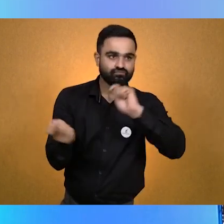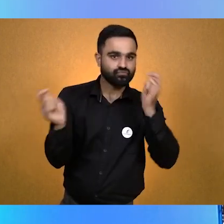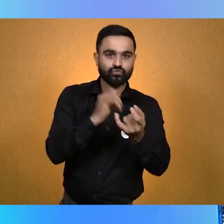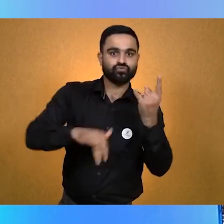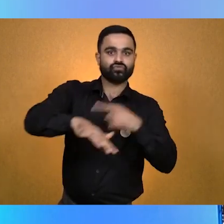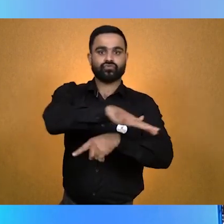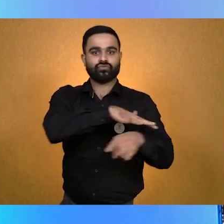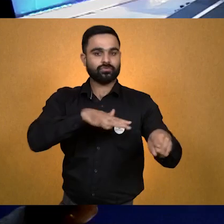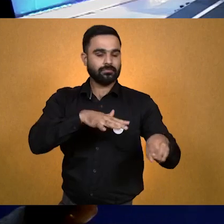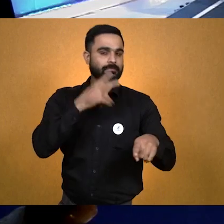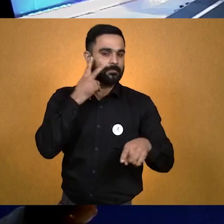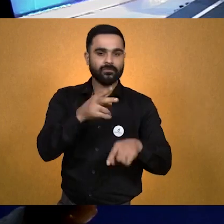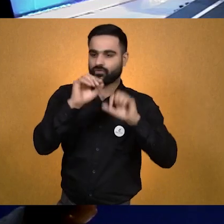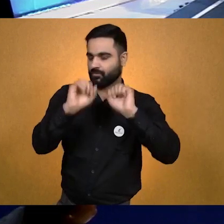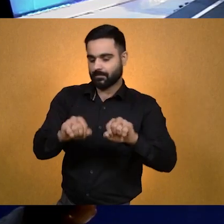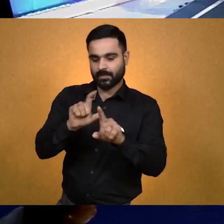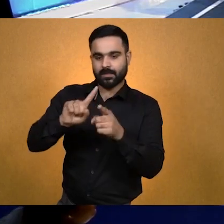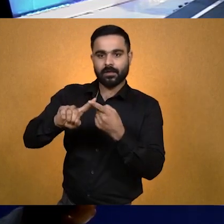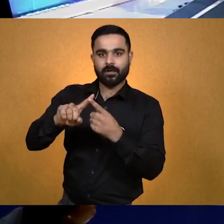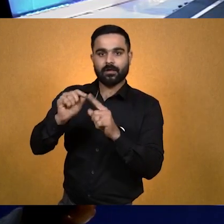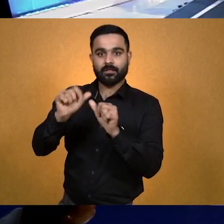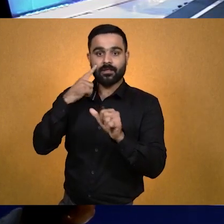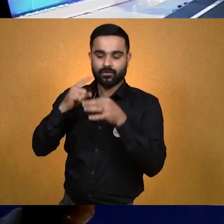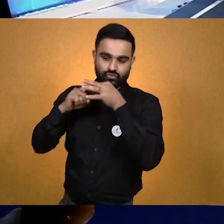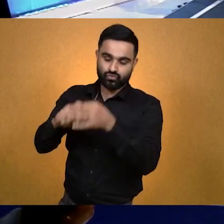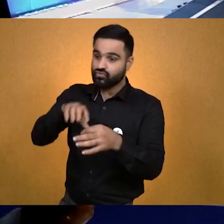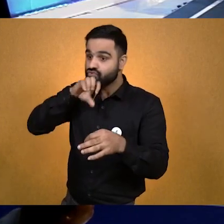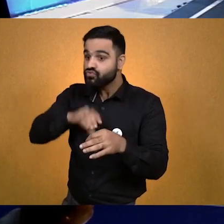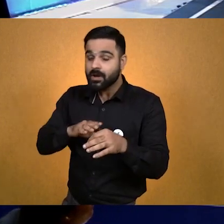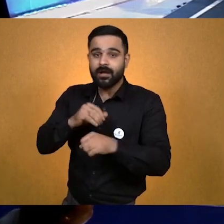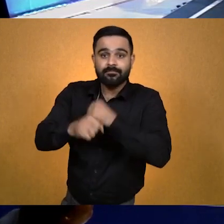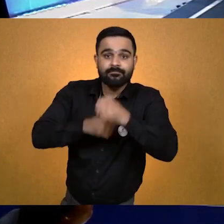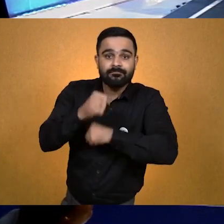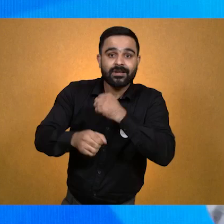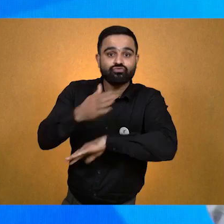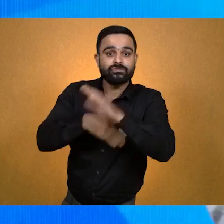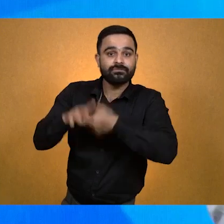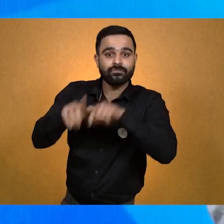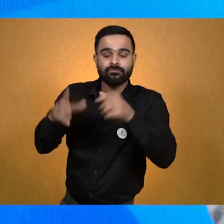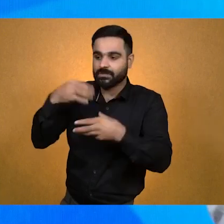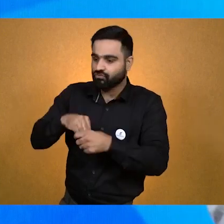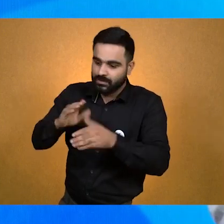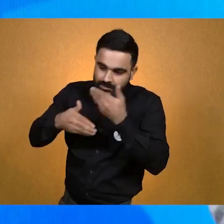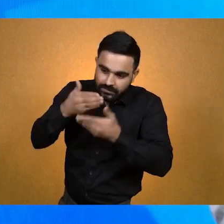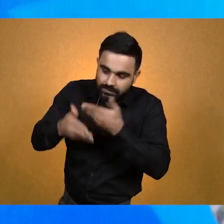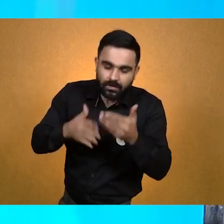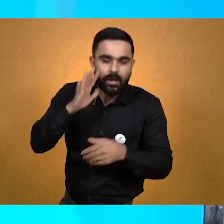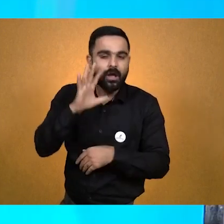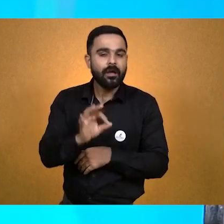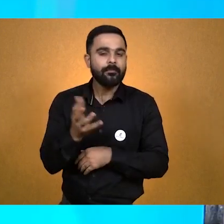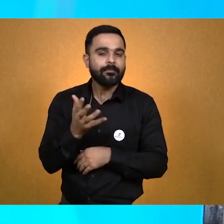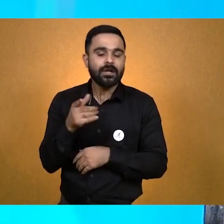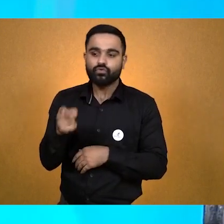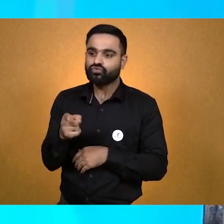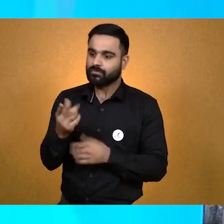in societal perceptions. बिल्कुल दीपा जी, एक सवाल आपसे यही है कि युवाओं को para sports के बारे में शिक्षित करना कितना महत्वपूर्ण है